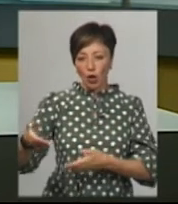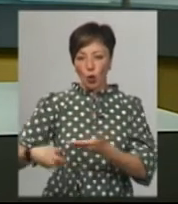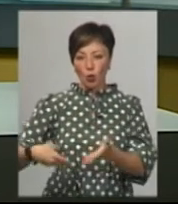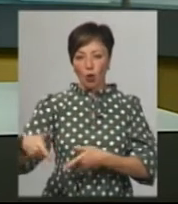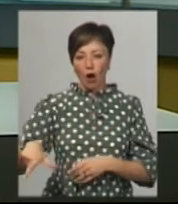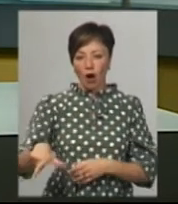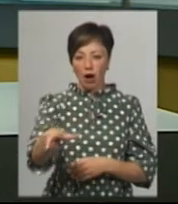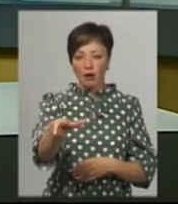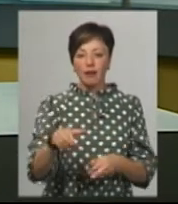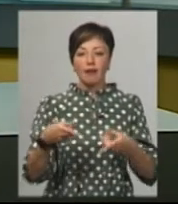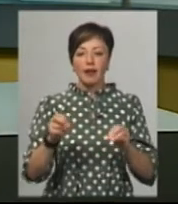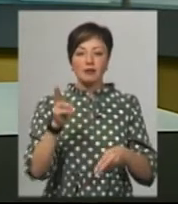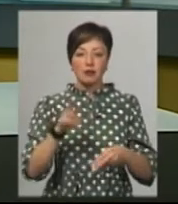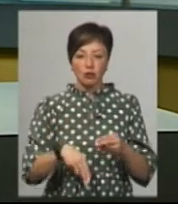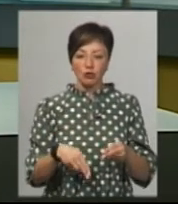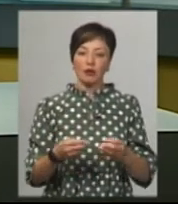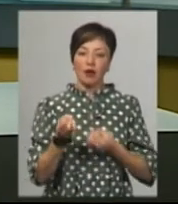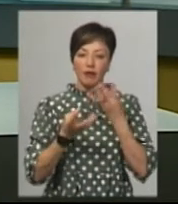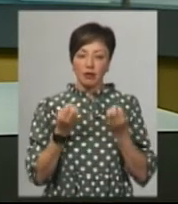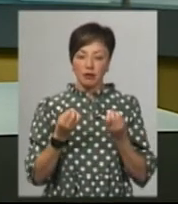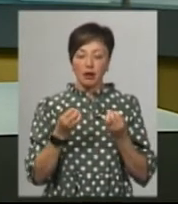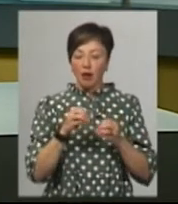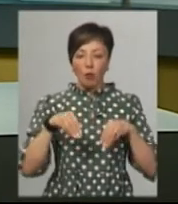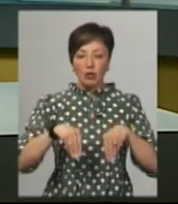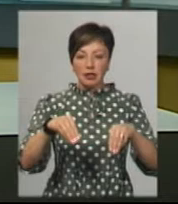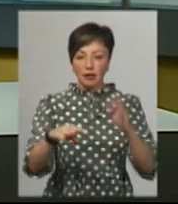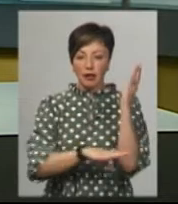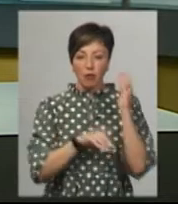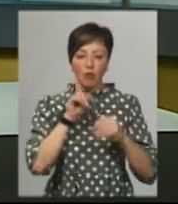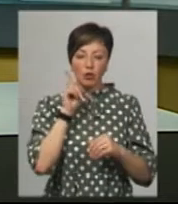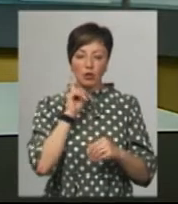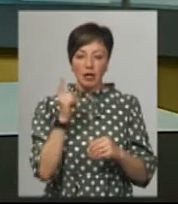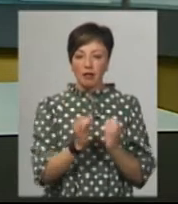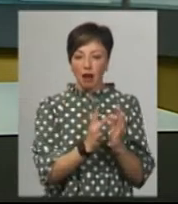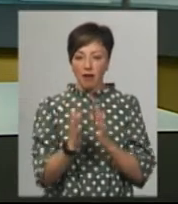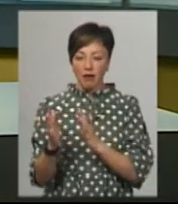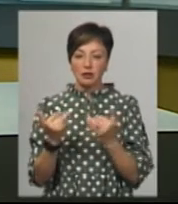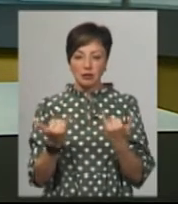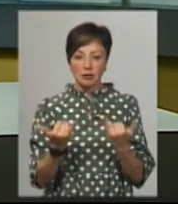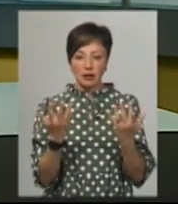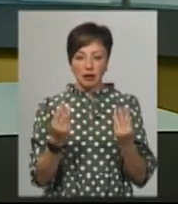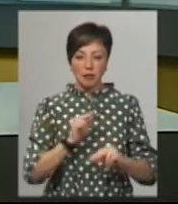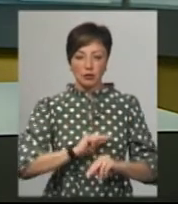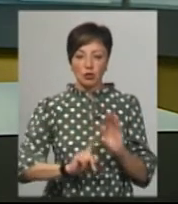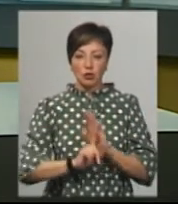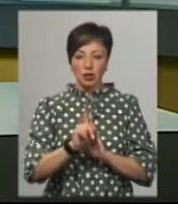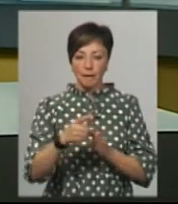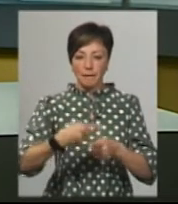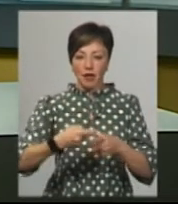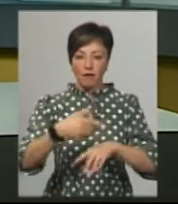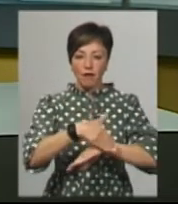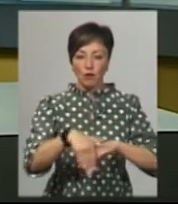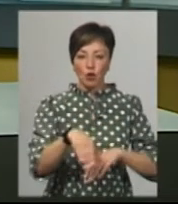такі роботи закінчили, на клумбах посадили молоді клени та посіяли траву на газонах. Цими днями комунальники взялись за перехрестя